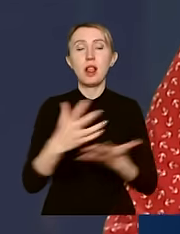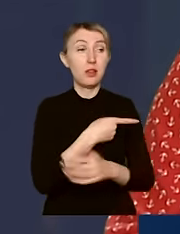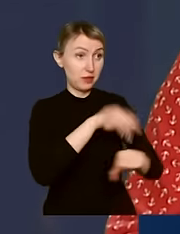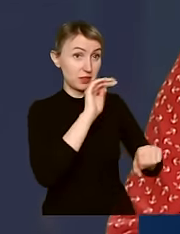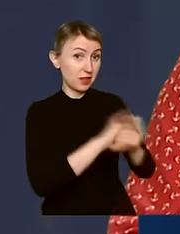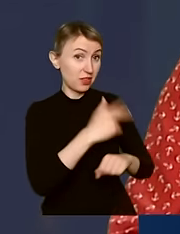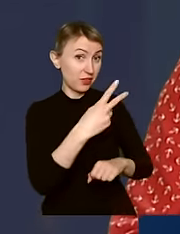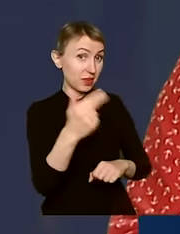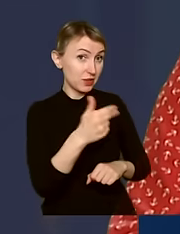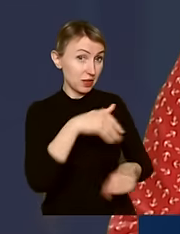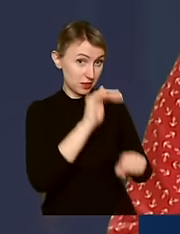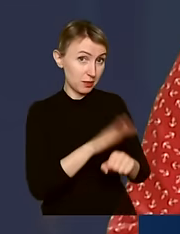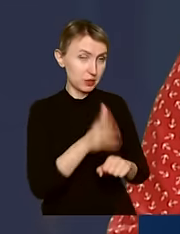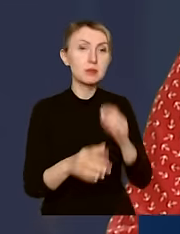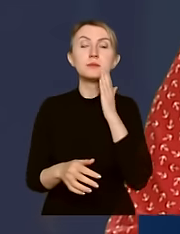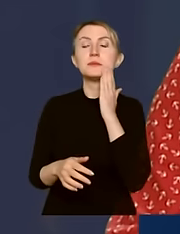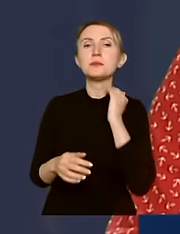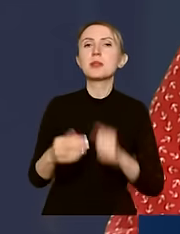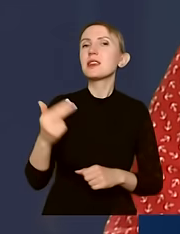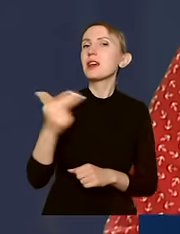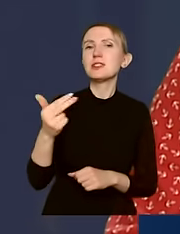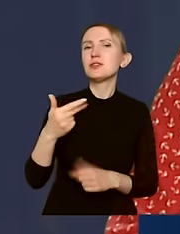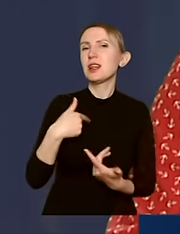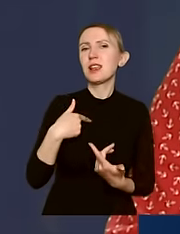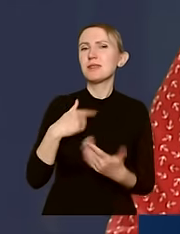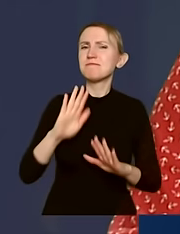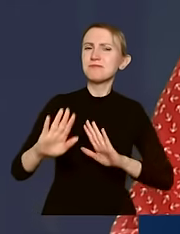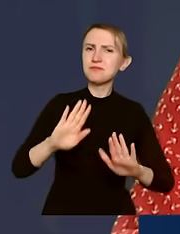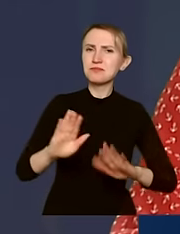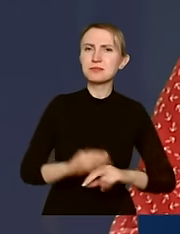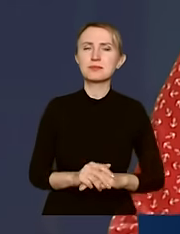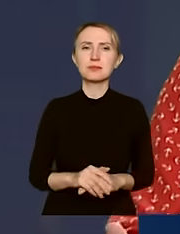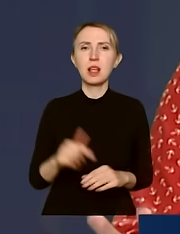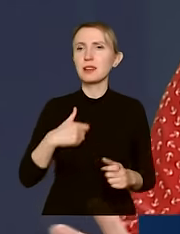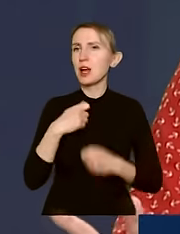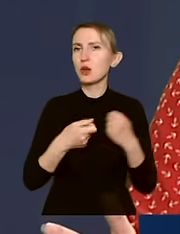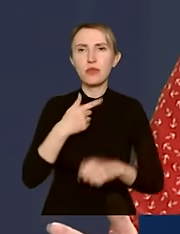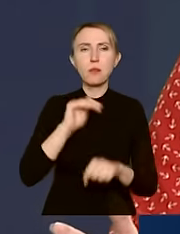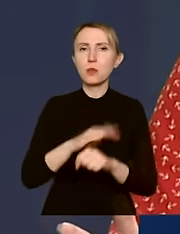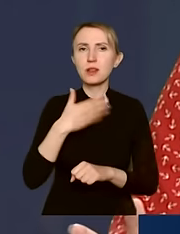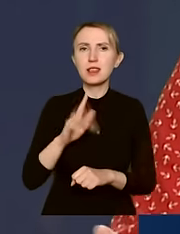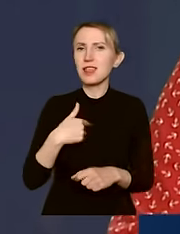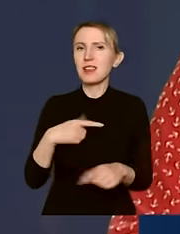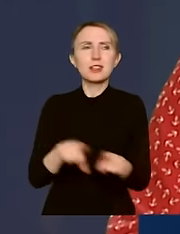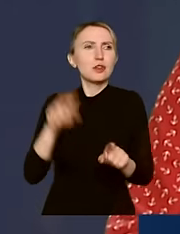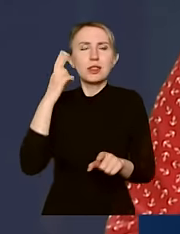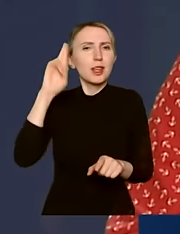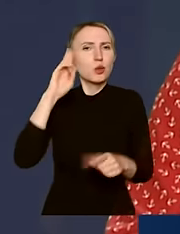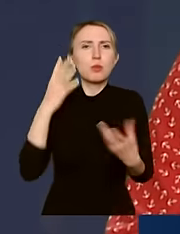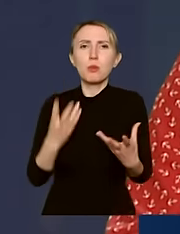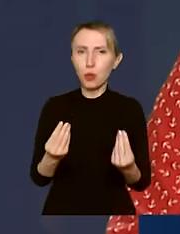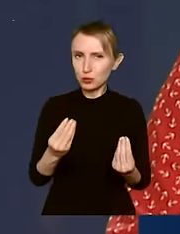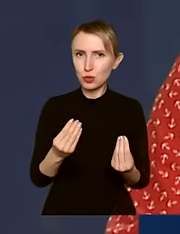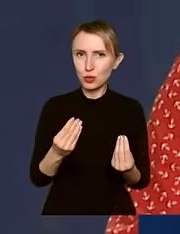niedziele? Ja co do tych niedziel jestem mocno sceptyczna i takiego rozwiązania nie poprę. Ja też w ogóle nie rozumiem, po co mamy